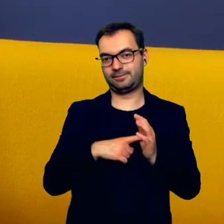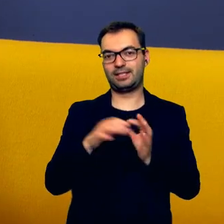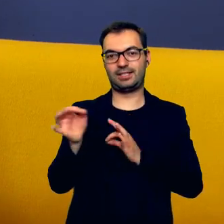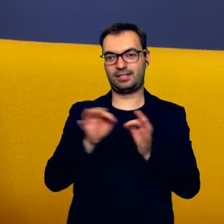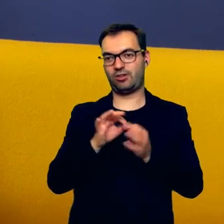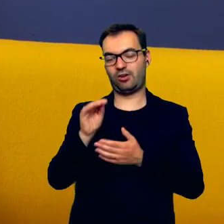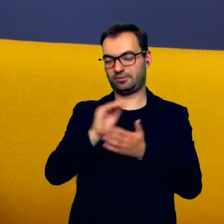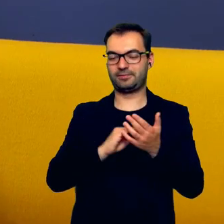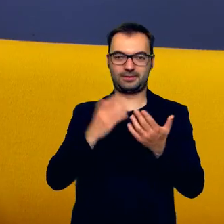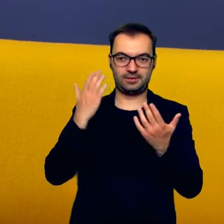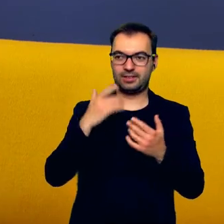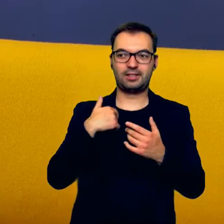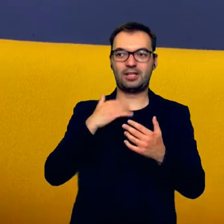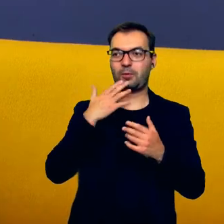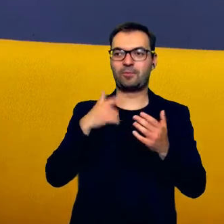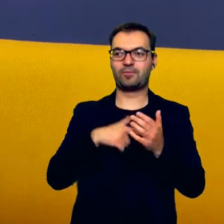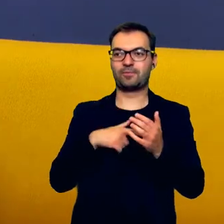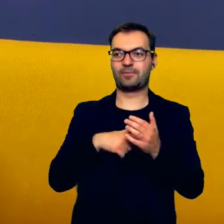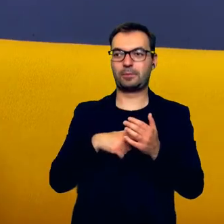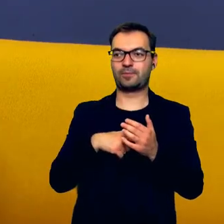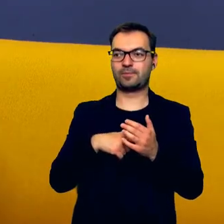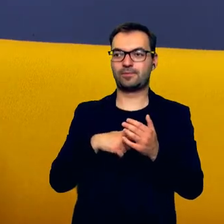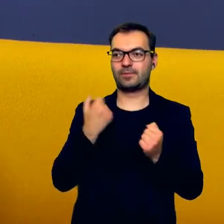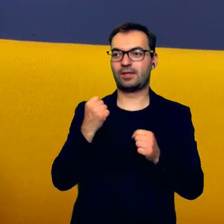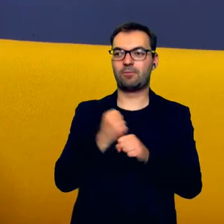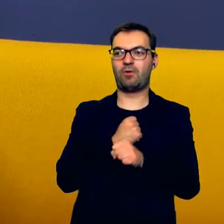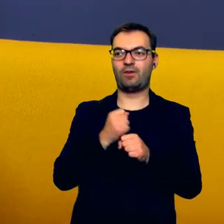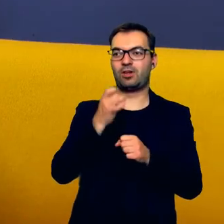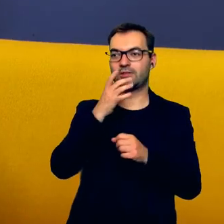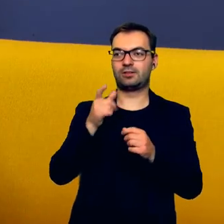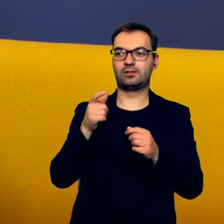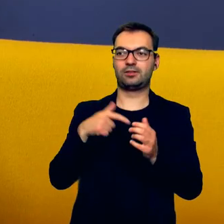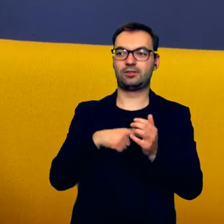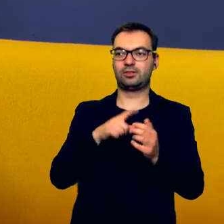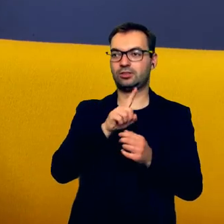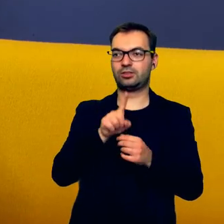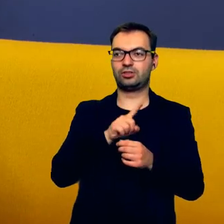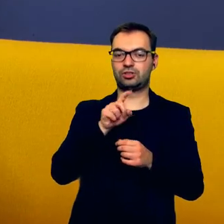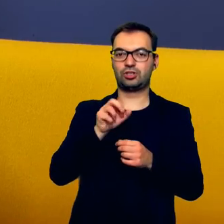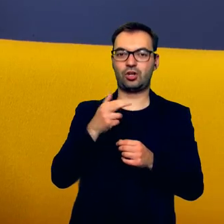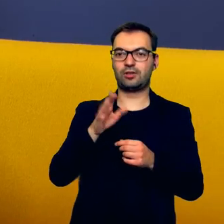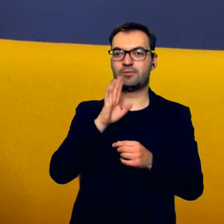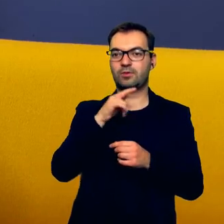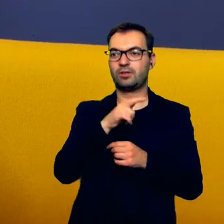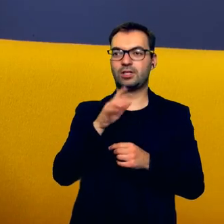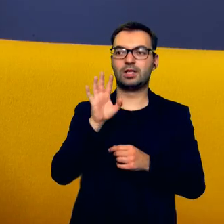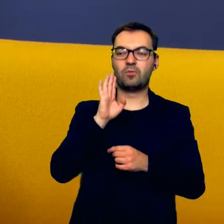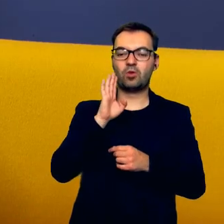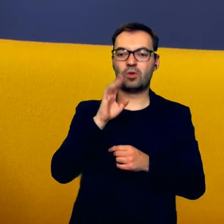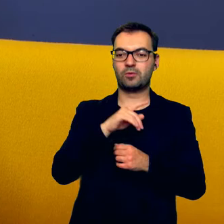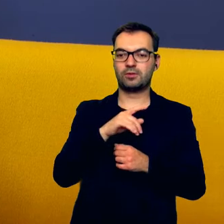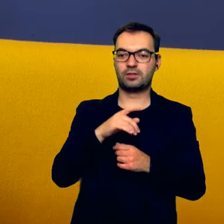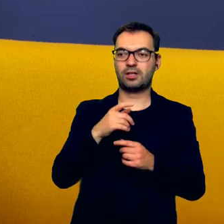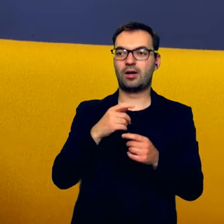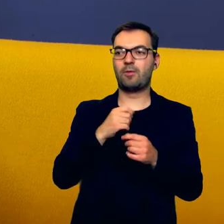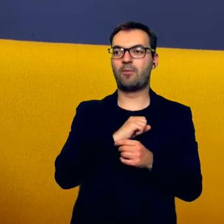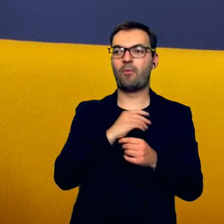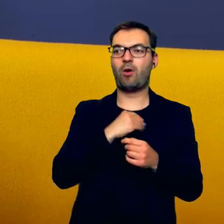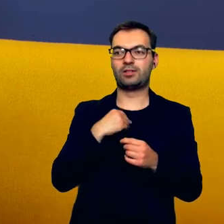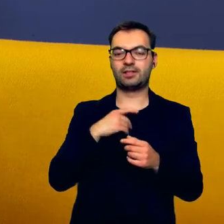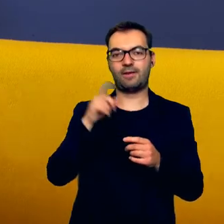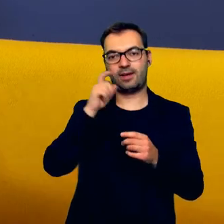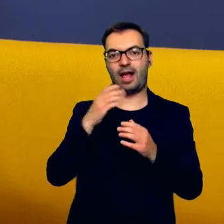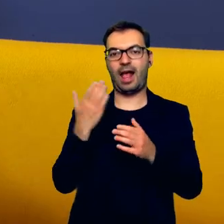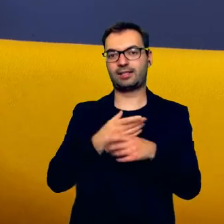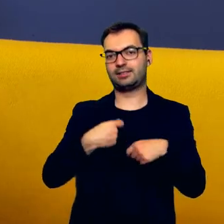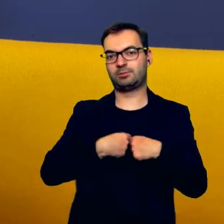opracowania historyków. Czyli ja nie mówię o tym takim bardzo poważnym zarzucie, jaki stawiano Rzychoniowi, że on akta polskiego wywiadu